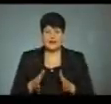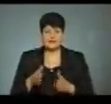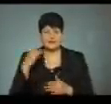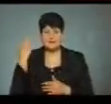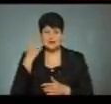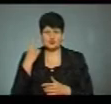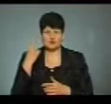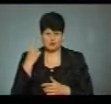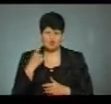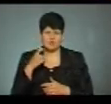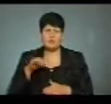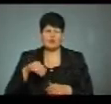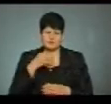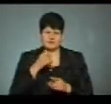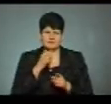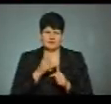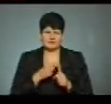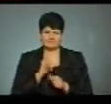пізніше.